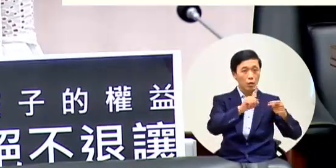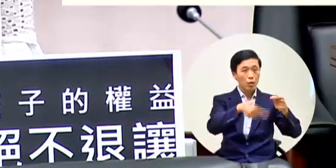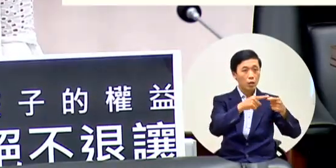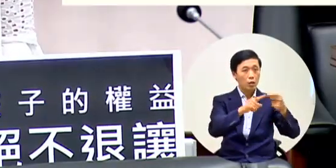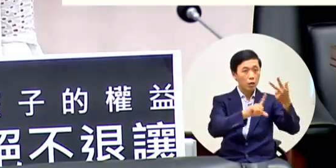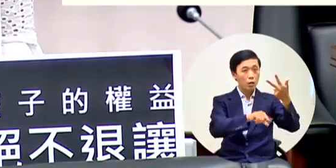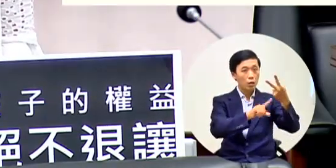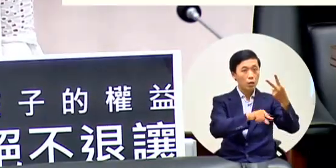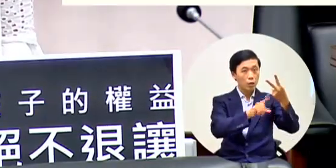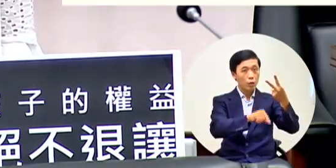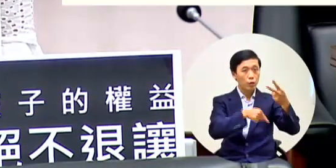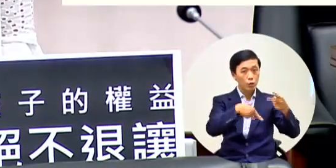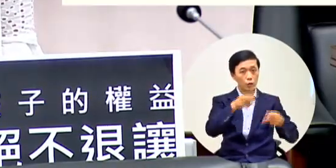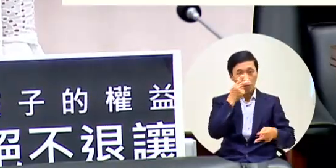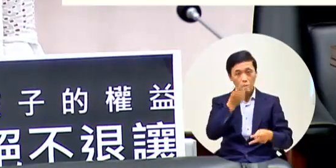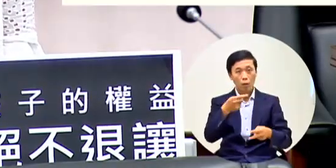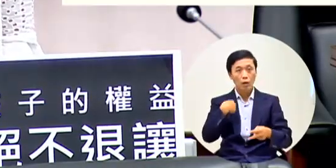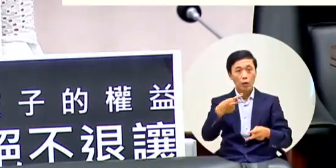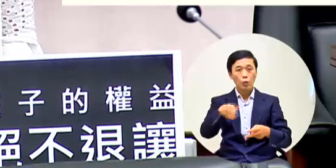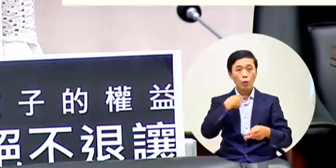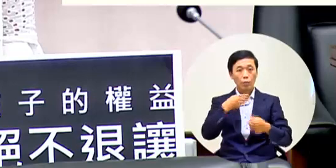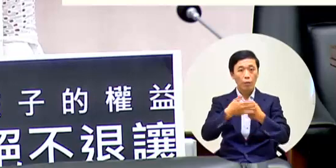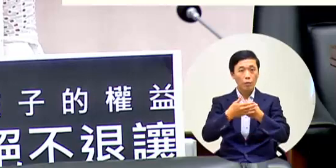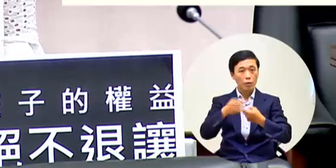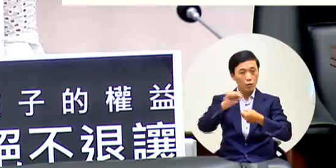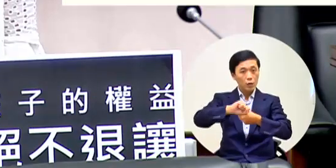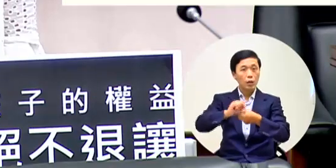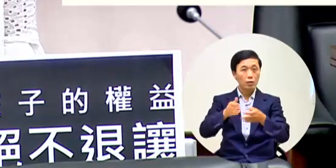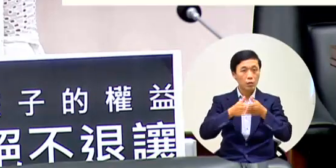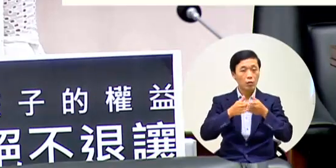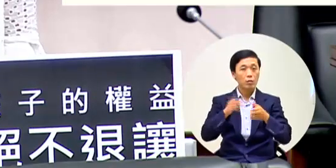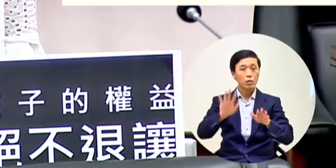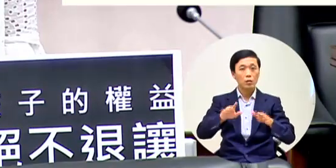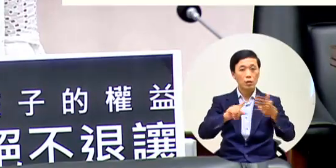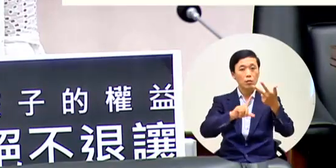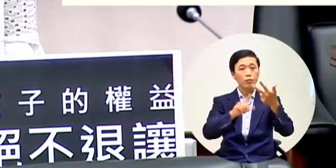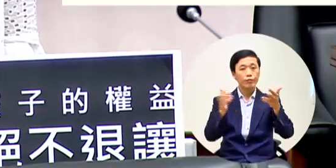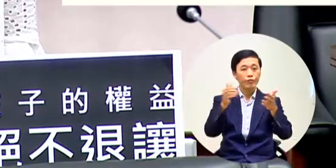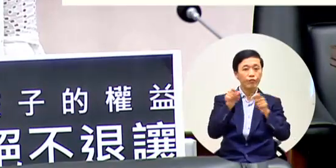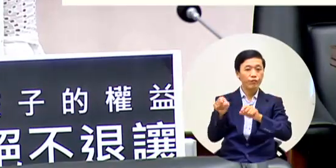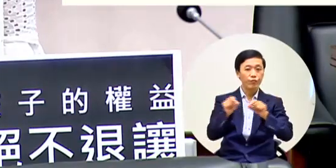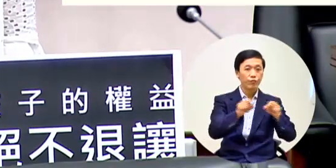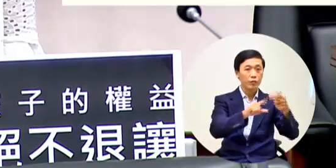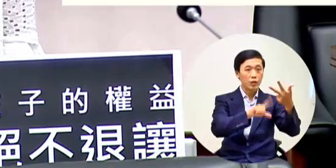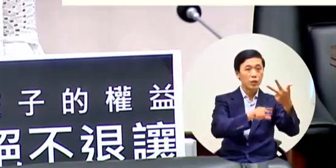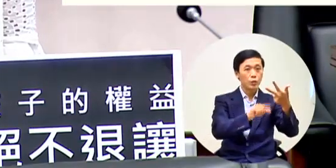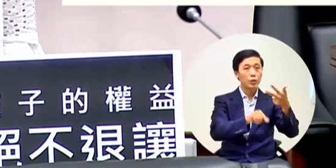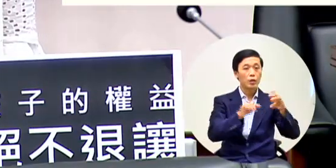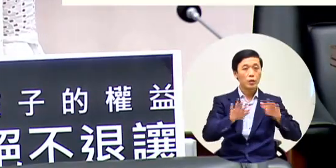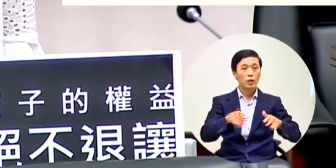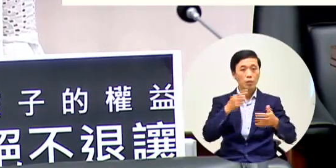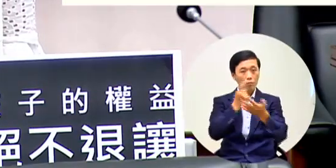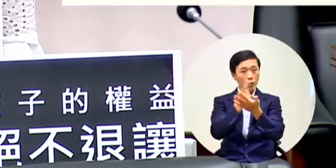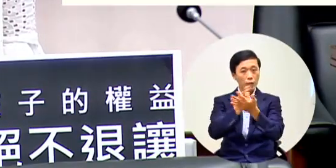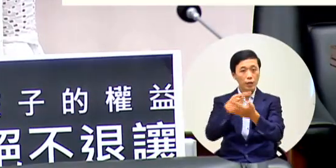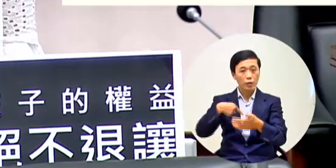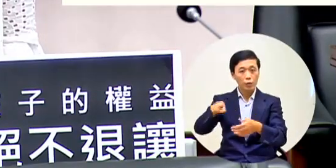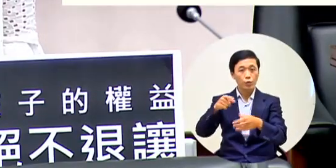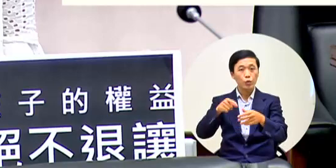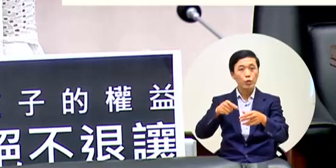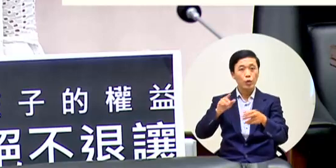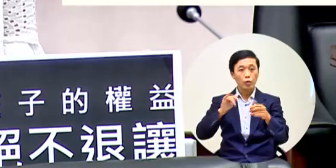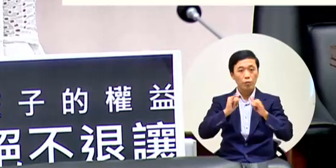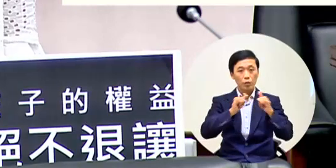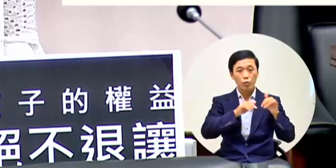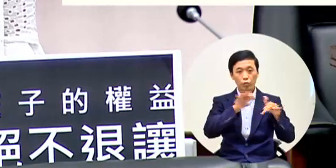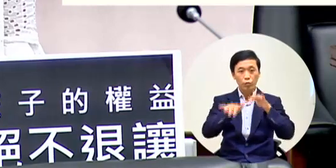勘的时候，还说要帮我们加装，可是现在已经7月了，因为这个每天都有人在使用，这个安全的顾虑